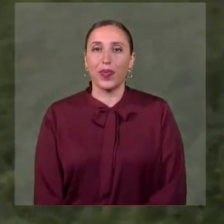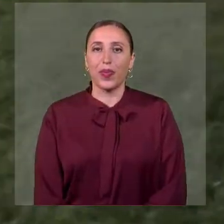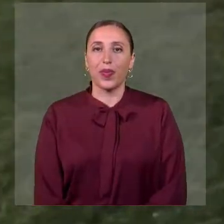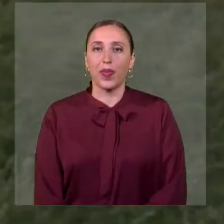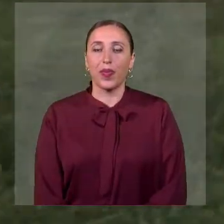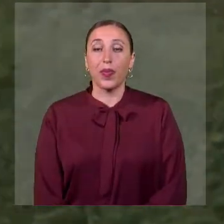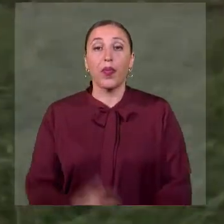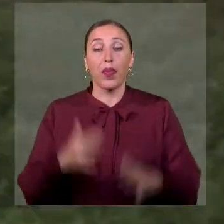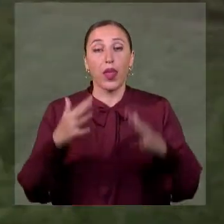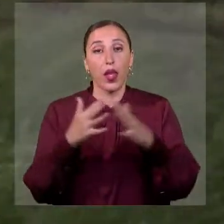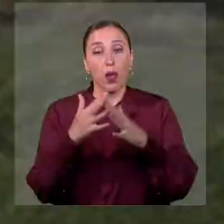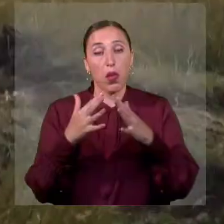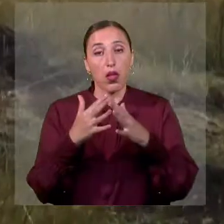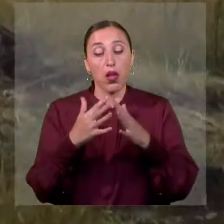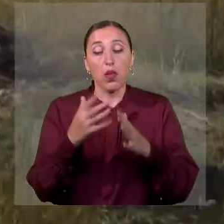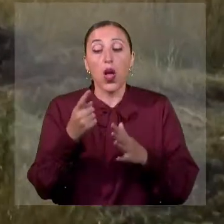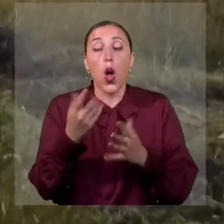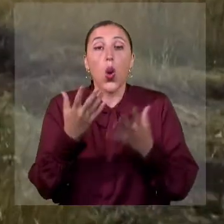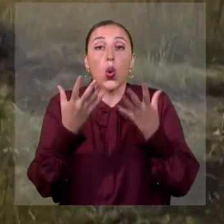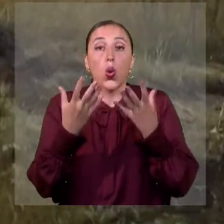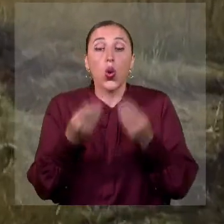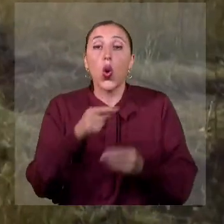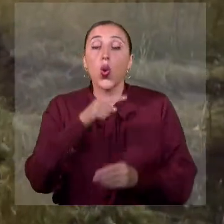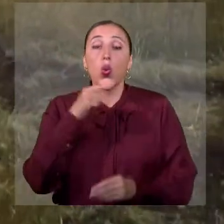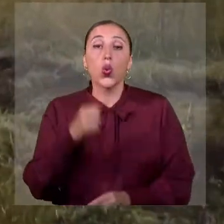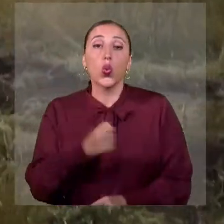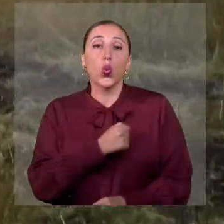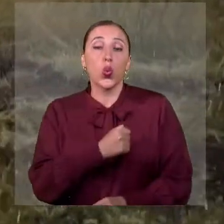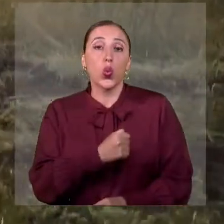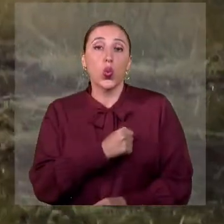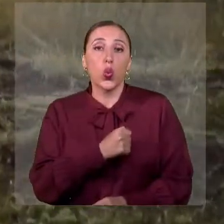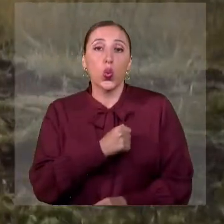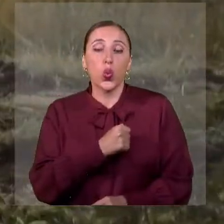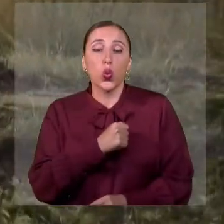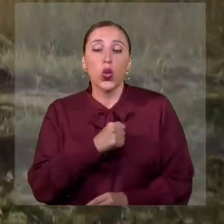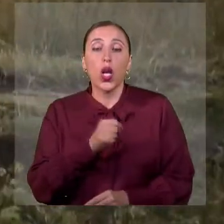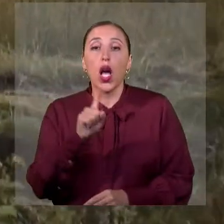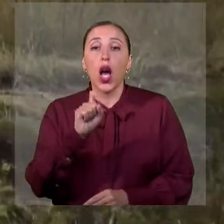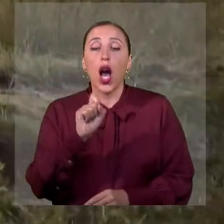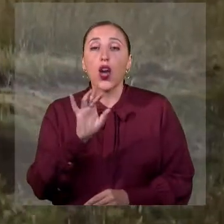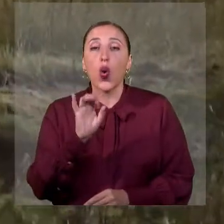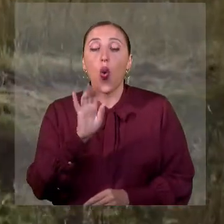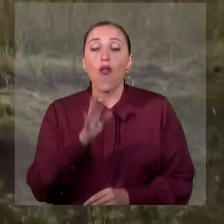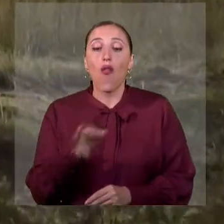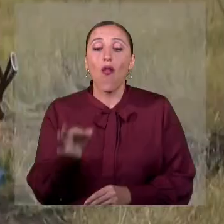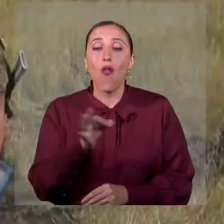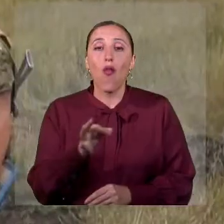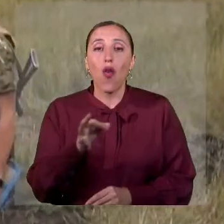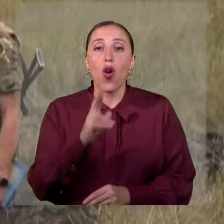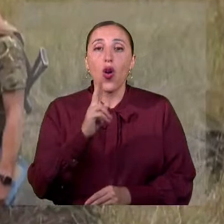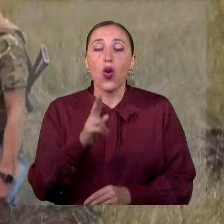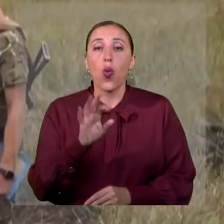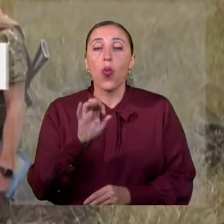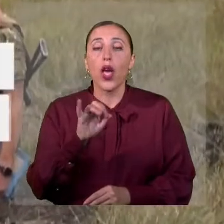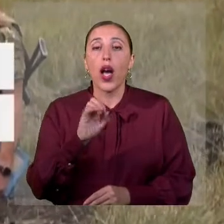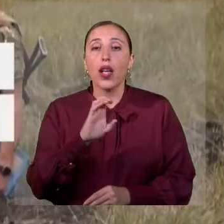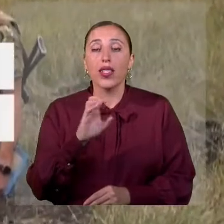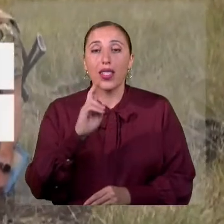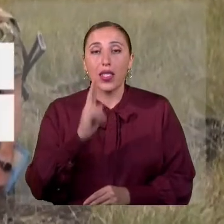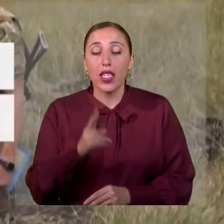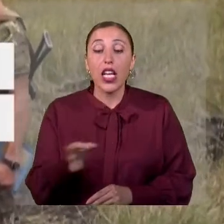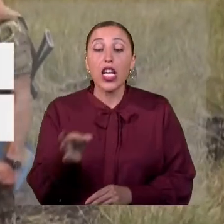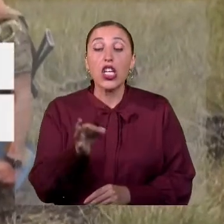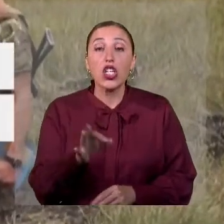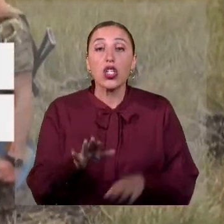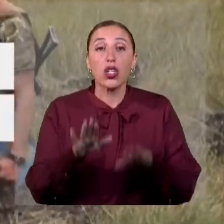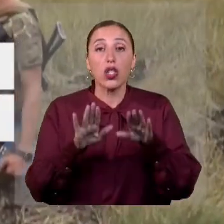Պատերազմի առաջին օրերին ռուսական զորքերի կողմից գրաված Խարկովի մարզի Կուպյանսկում եւ Կուպյանսկի շրջանում